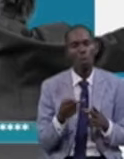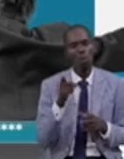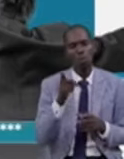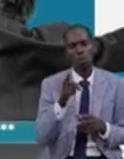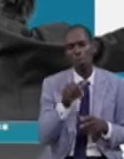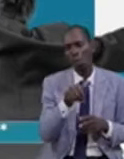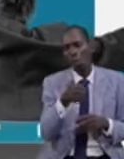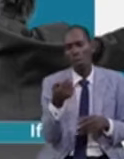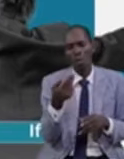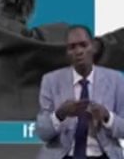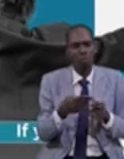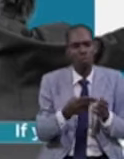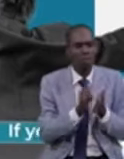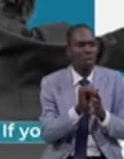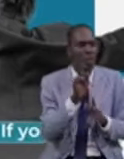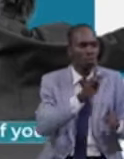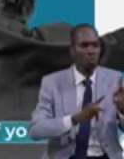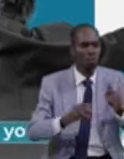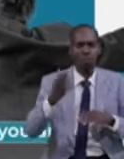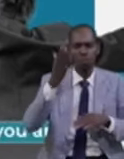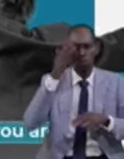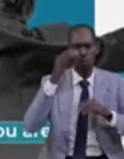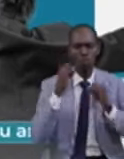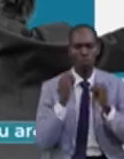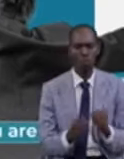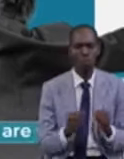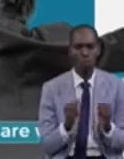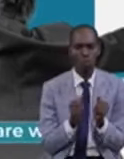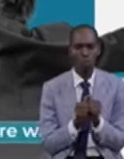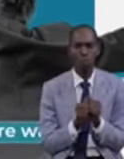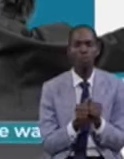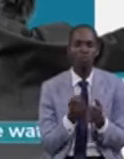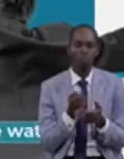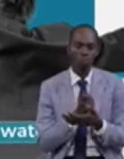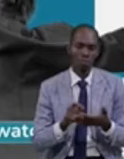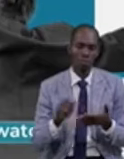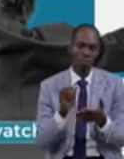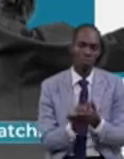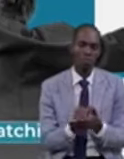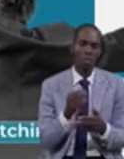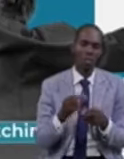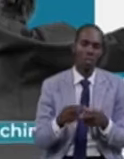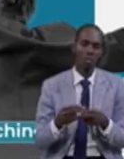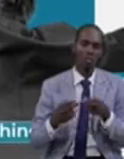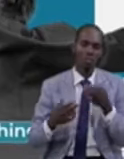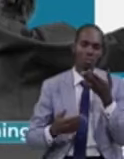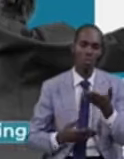nouvelle vie que vous avez reçu de la part du